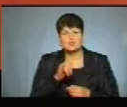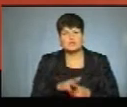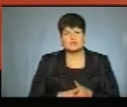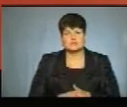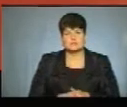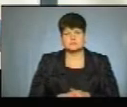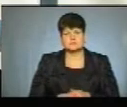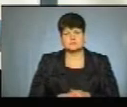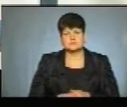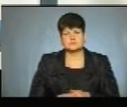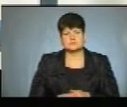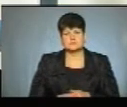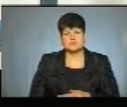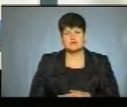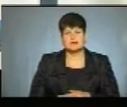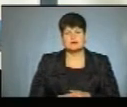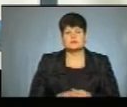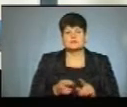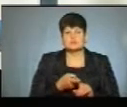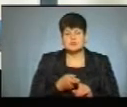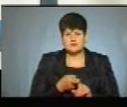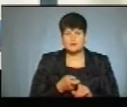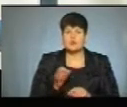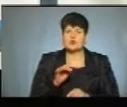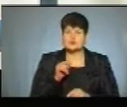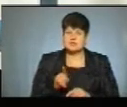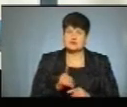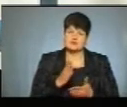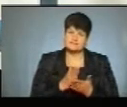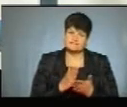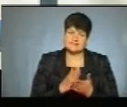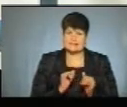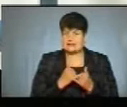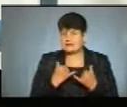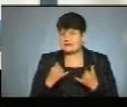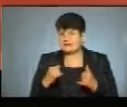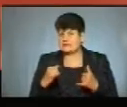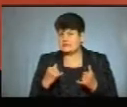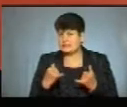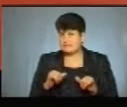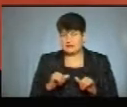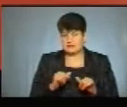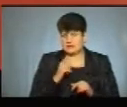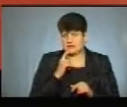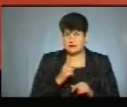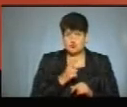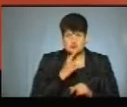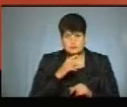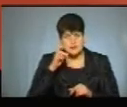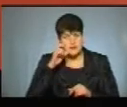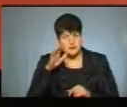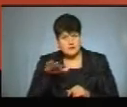цього? Стосовно ситуації? Про те, що відбуваються якісь такі дивні зрушення, невизнання на державному рівні